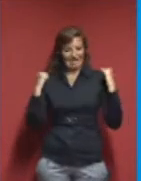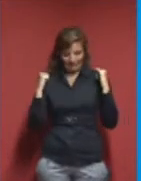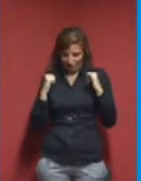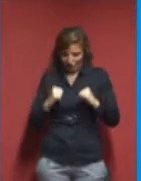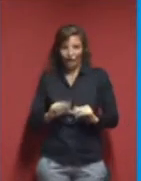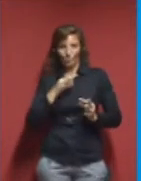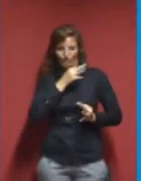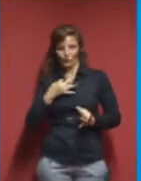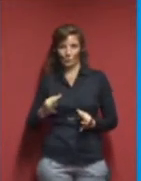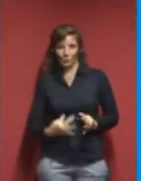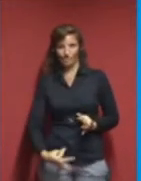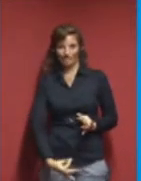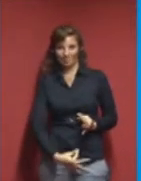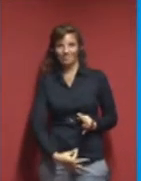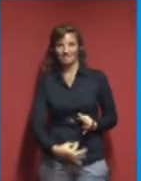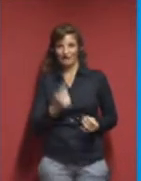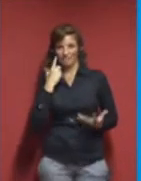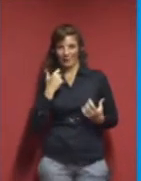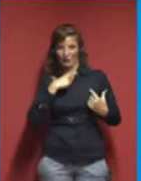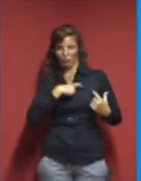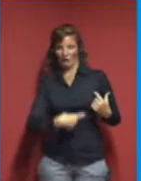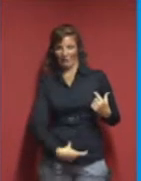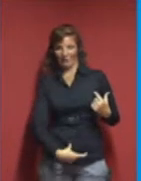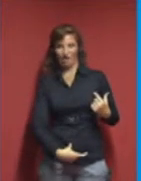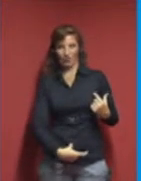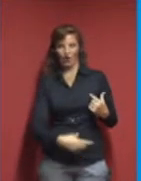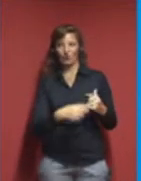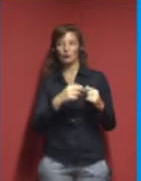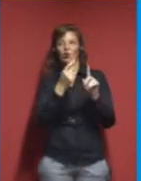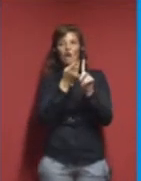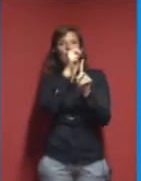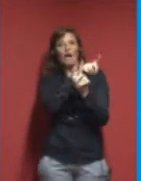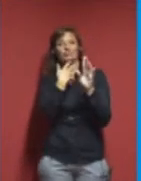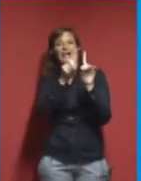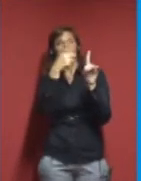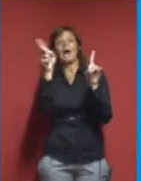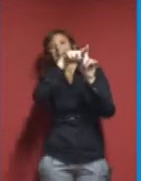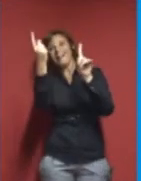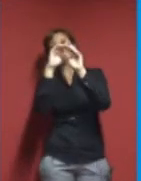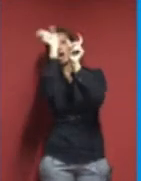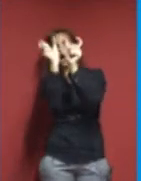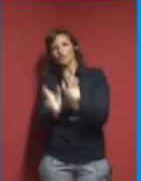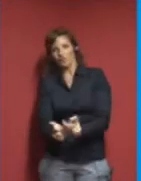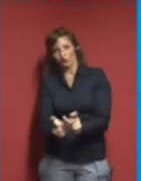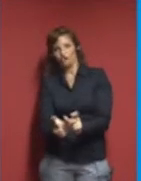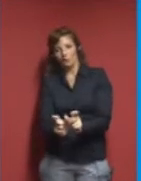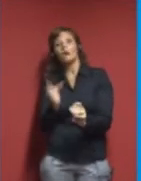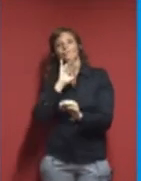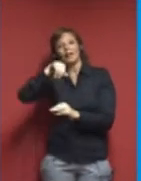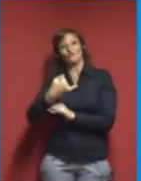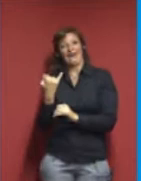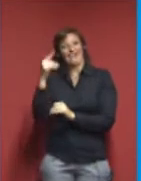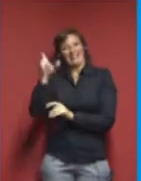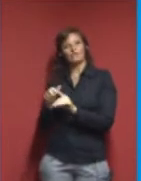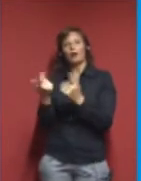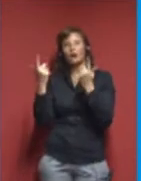bella decorazione centrale. Quindi Jennifer ha utilizzato questo strumento, l'ha sviluppato e